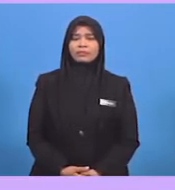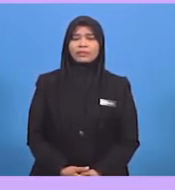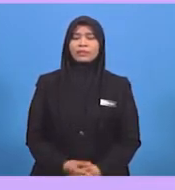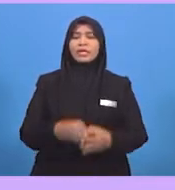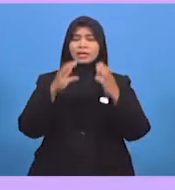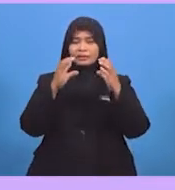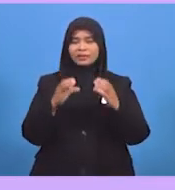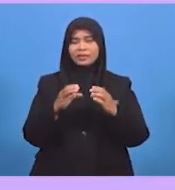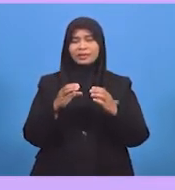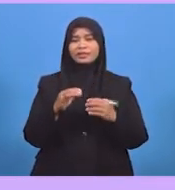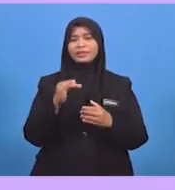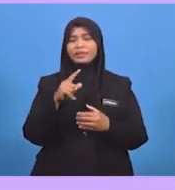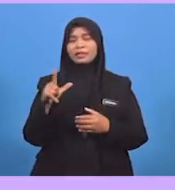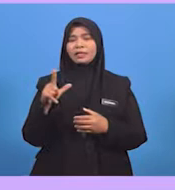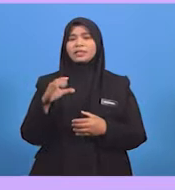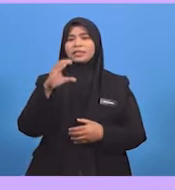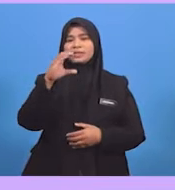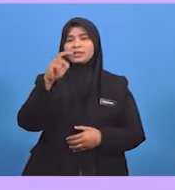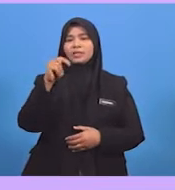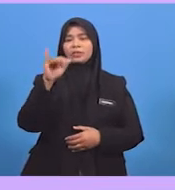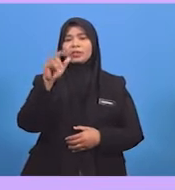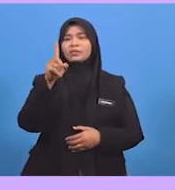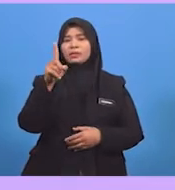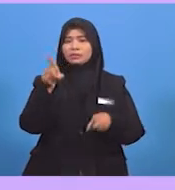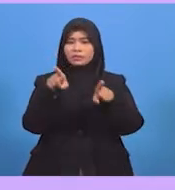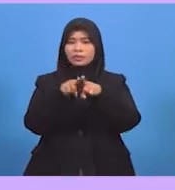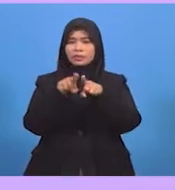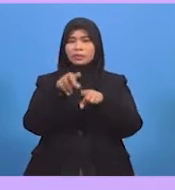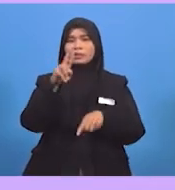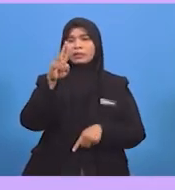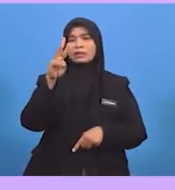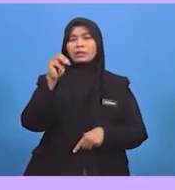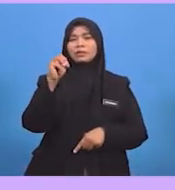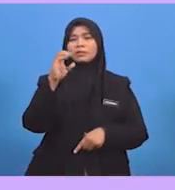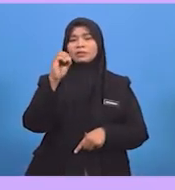Cara penyelesaian, CNY 1 sama dengan